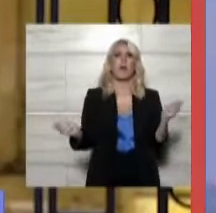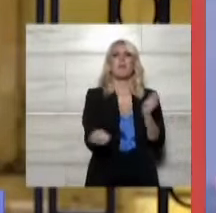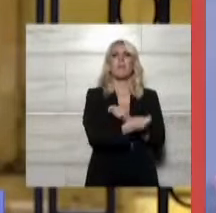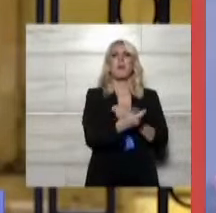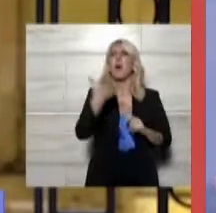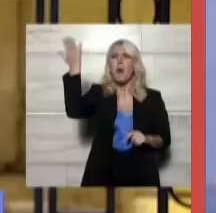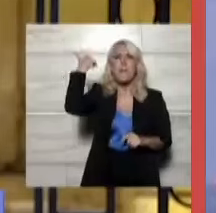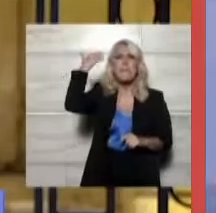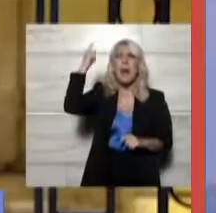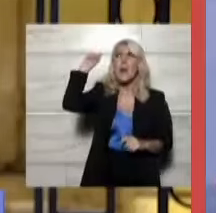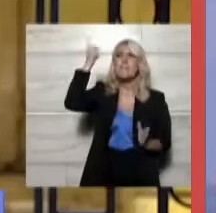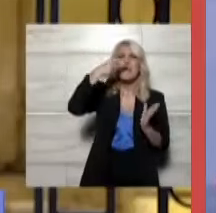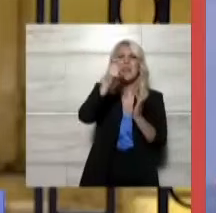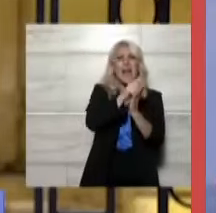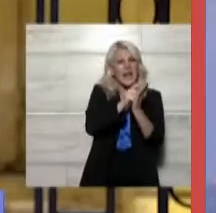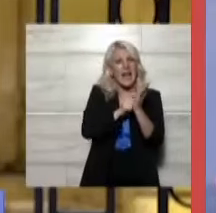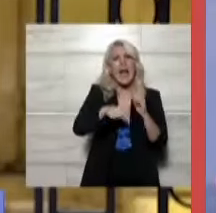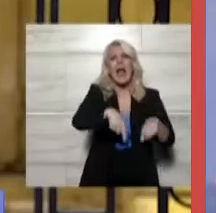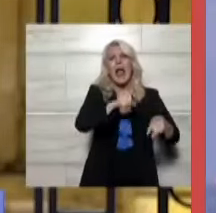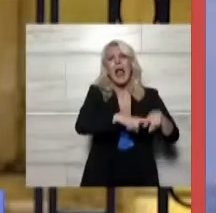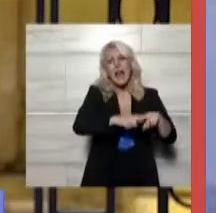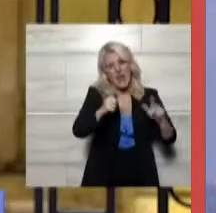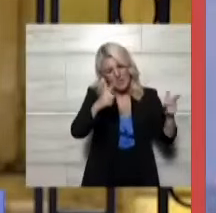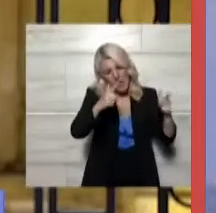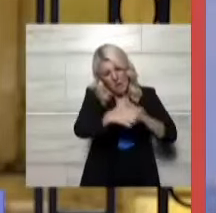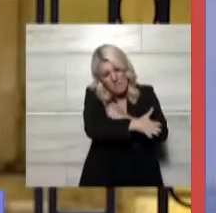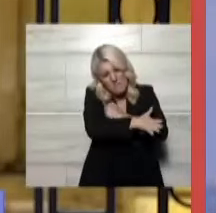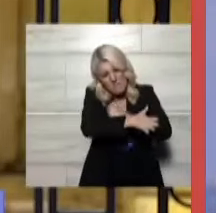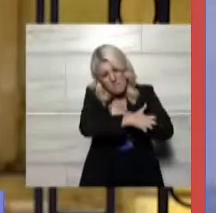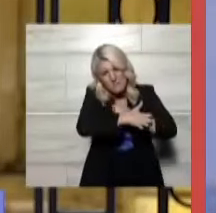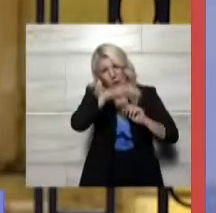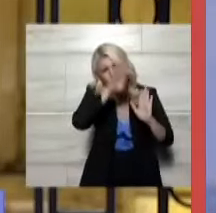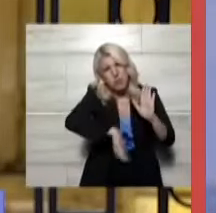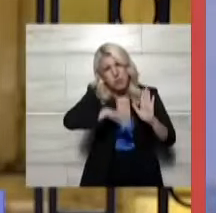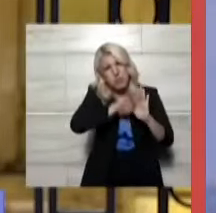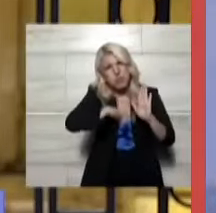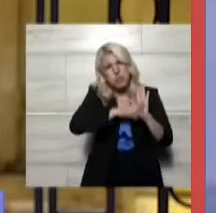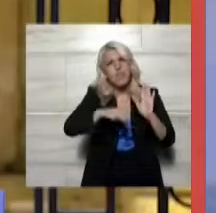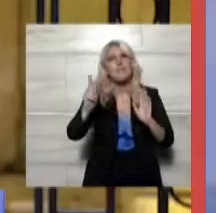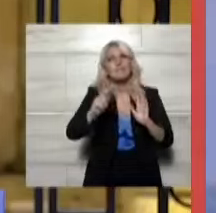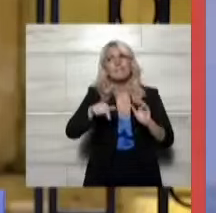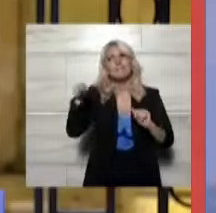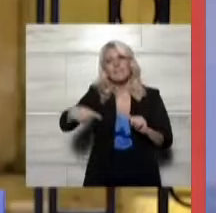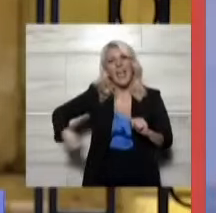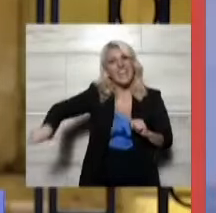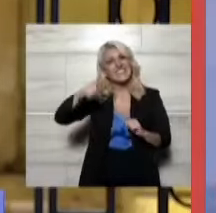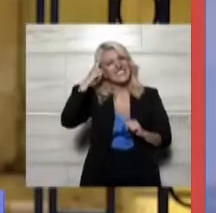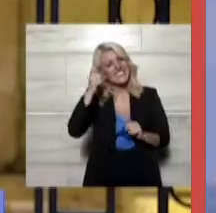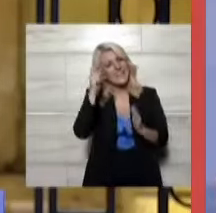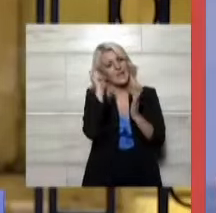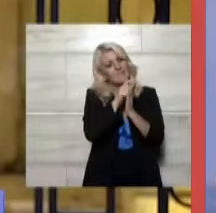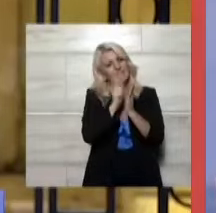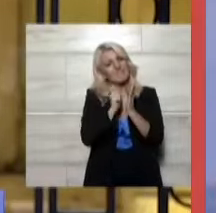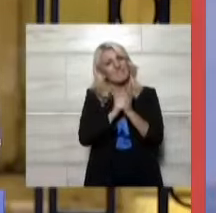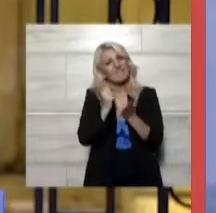θυμός, είναι μια διαφορετικού τύπου ανάλυση. Στο κομμάτι τώρα της φωτογραφίας των πρώην πρωθυπουργών και ηγετών του ΠΑΣΟΚ, που είναι πάρα πολύ ισχυρή